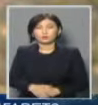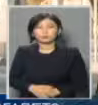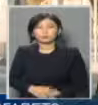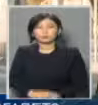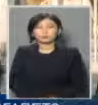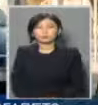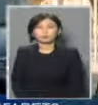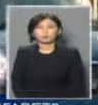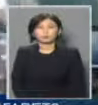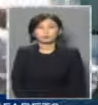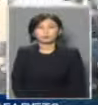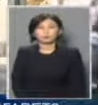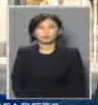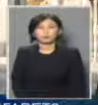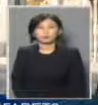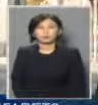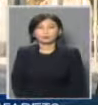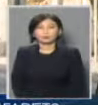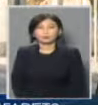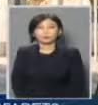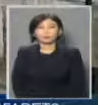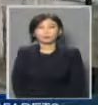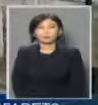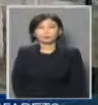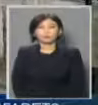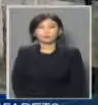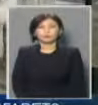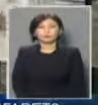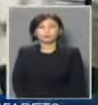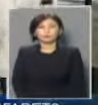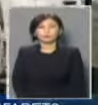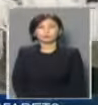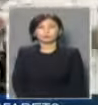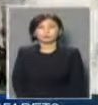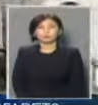Салтанат Мурат, Казанур Султан, Жексенбаев, Жарылгаш Жалгасов, Жанар Сагынышқызы, телеканал Атырау.